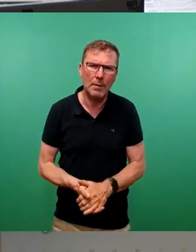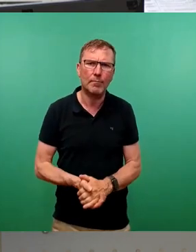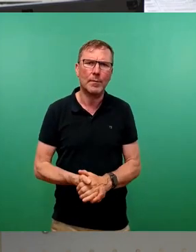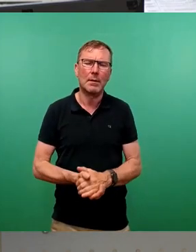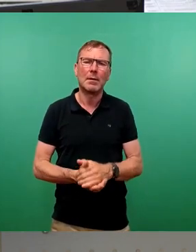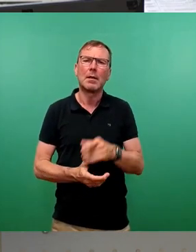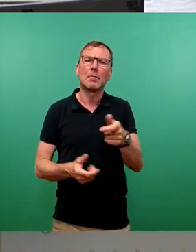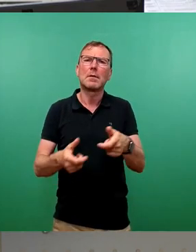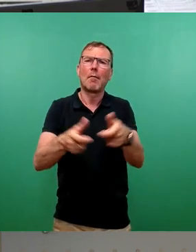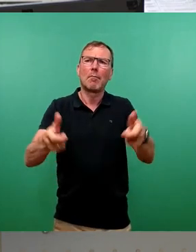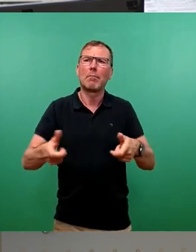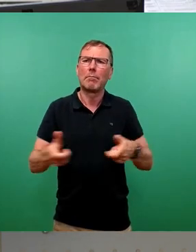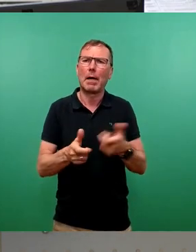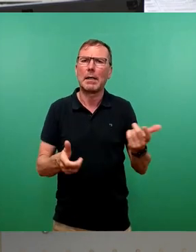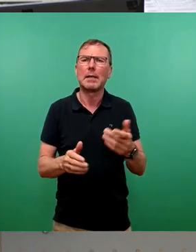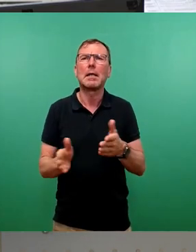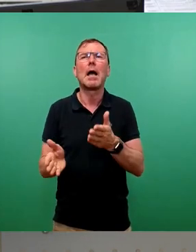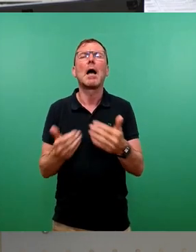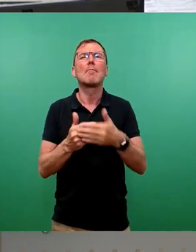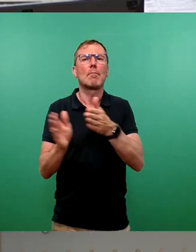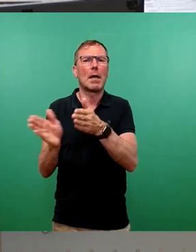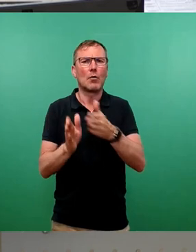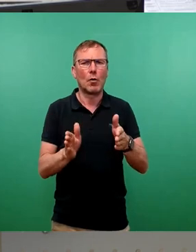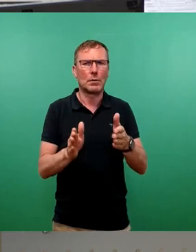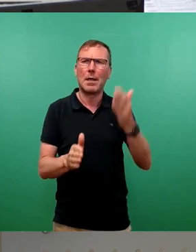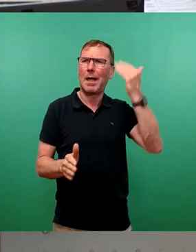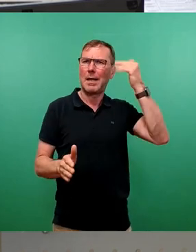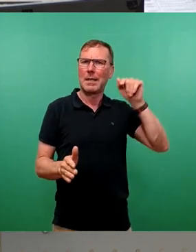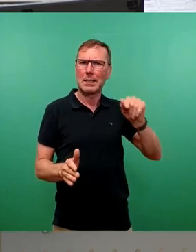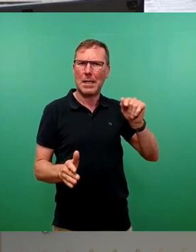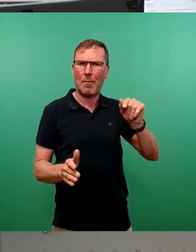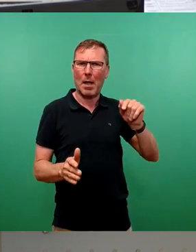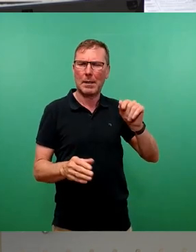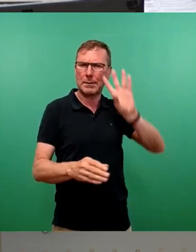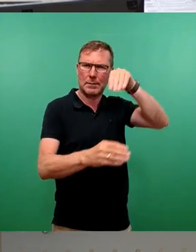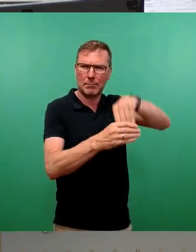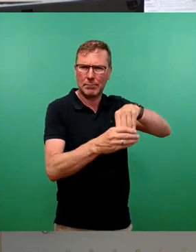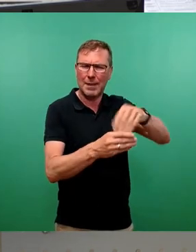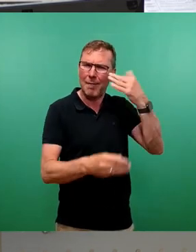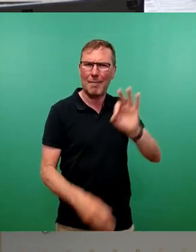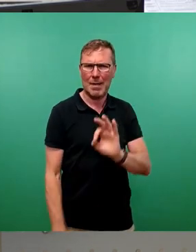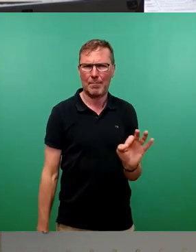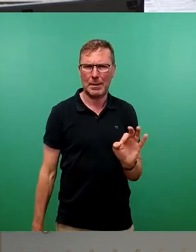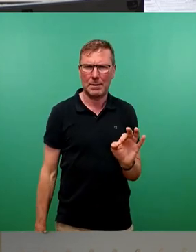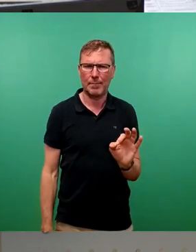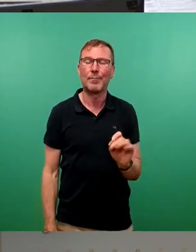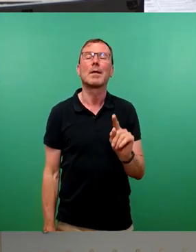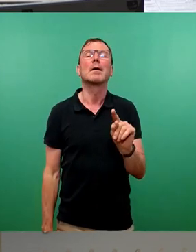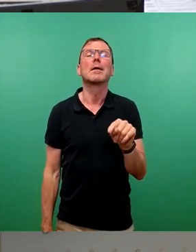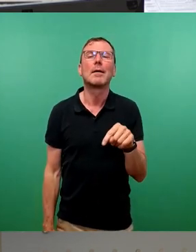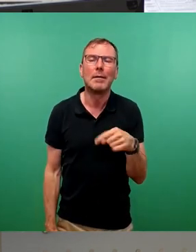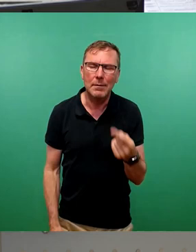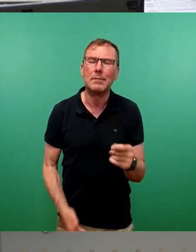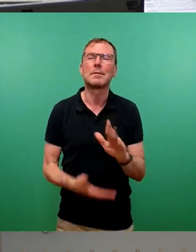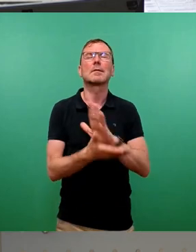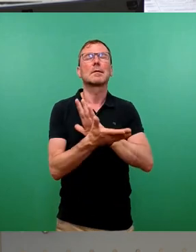Paket Beigeordnete damals geschnürt haben, dann hätte man das wirklich gleich